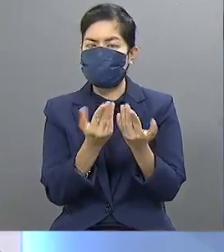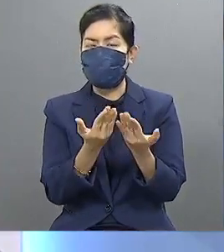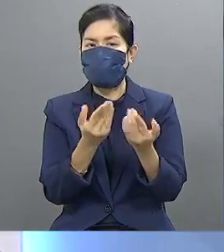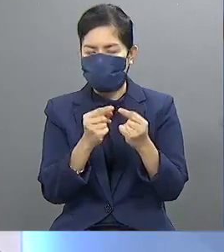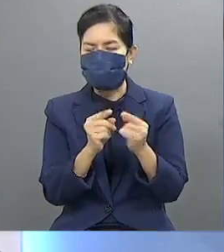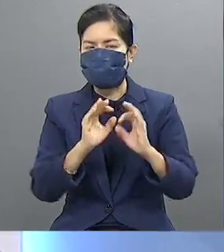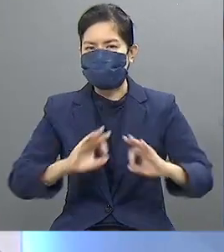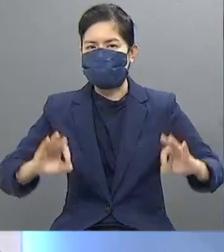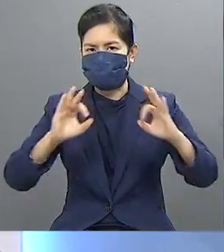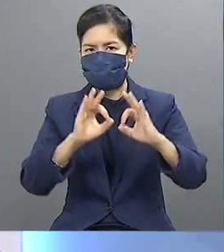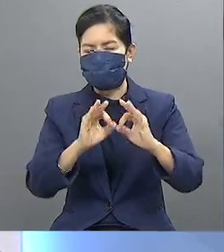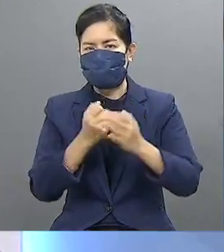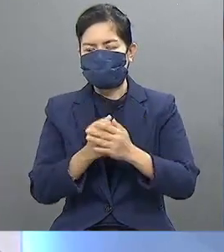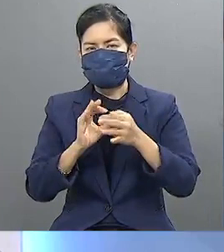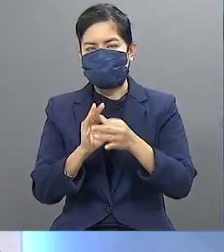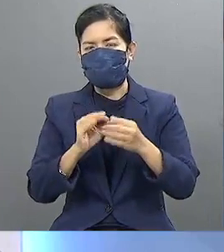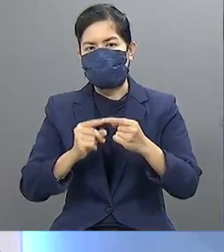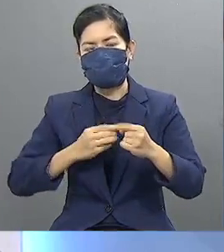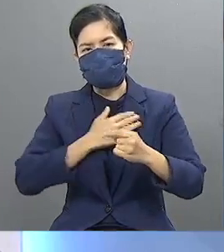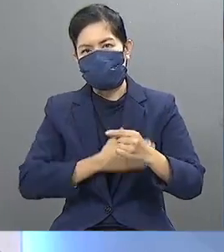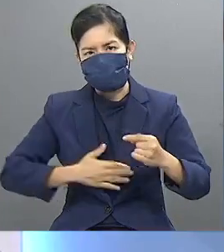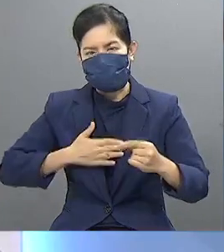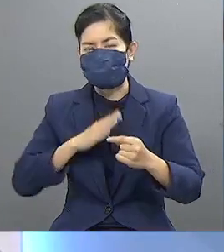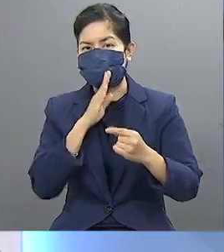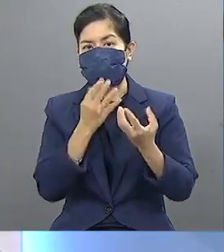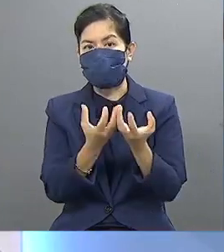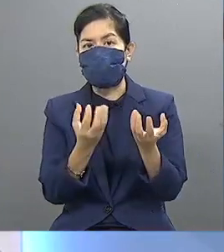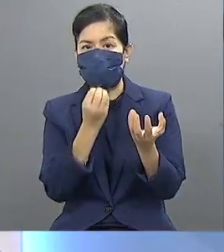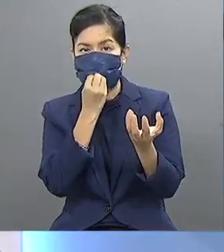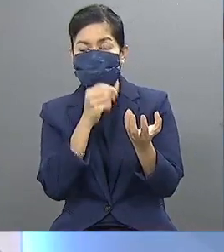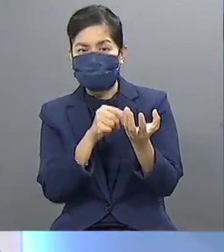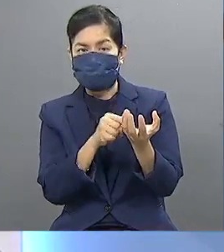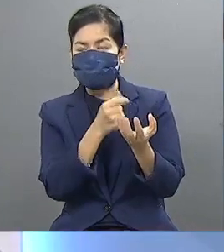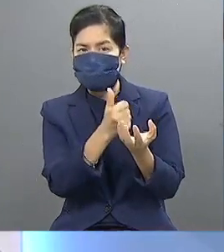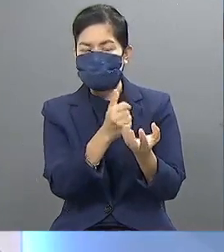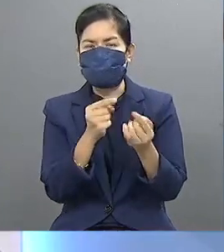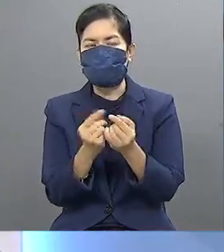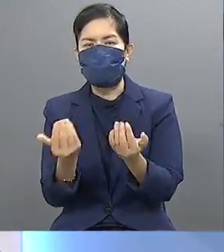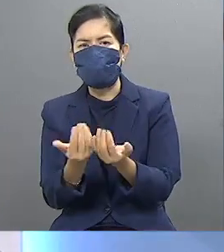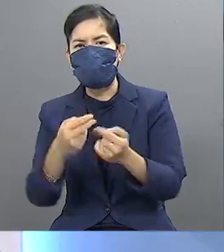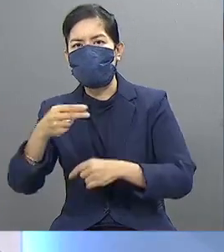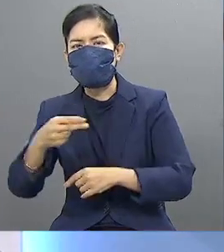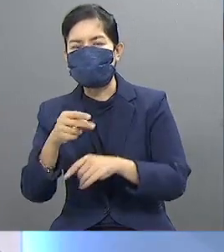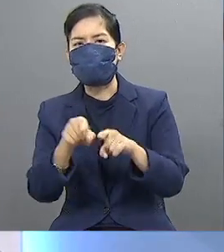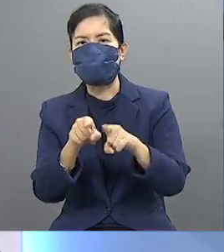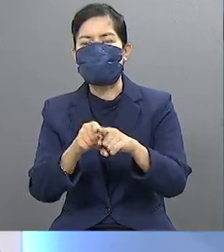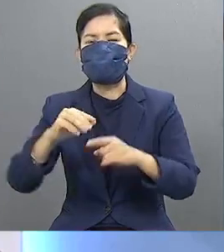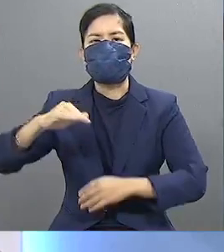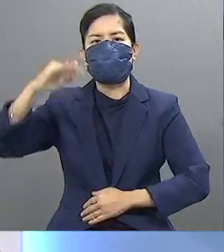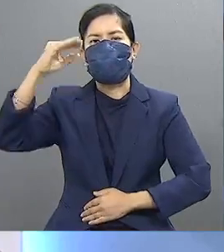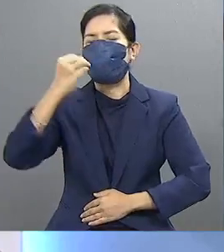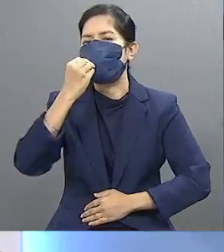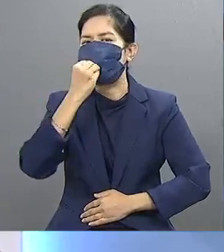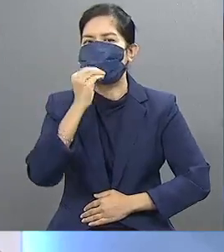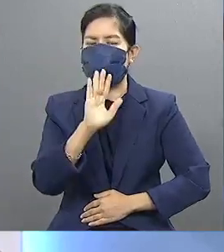สำรับเดียวกันถ้าเรากินอาหารดีลูกเราก็ไม่กินเค็มลูกเราก็จะเป็นโตเป็นผู้ใหญ่ที่ไม่กินเค็มพ่อแม่ที่เป็